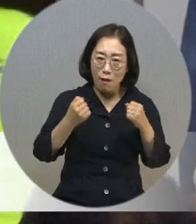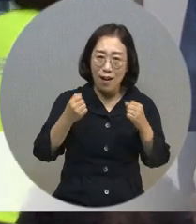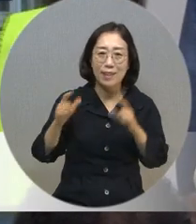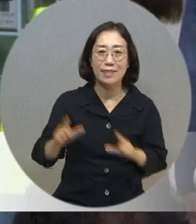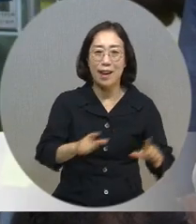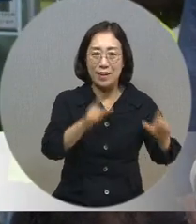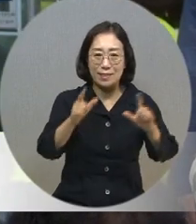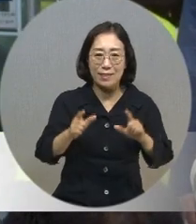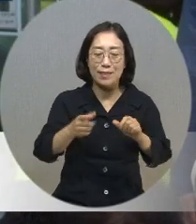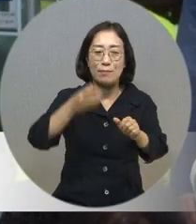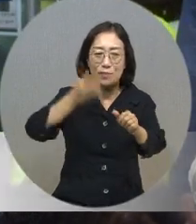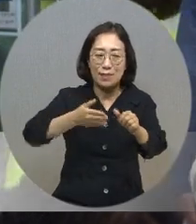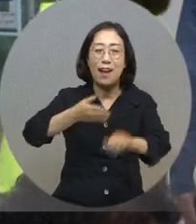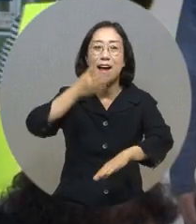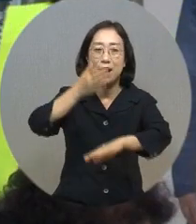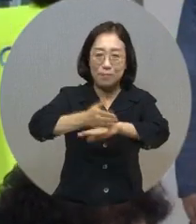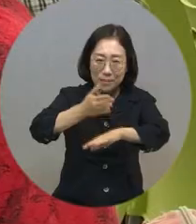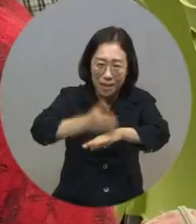오기습니다